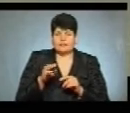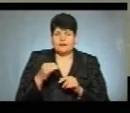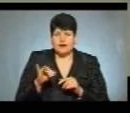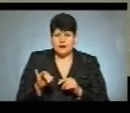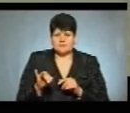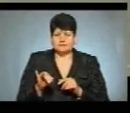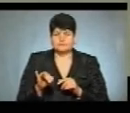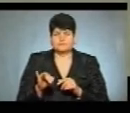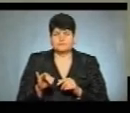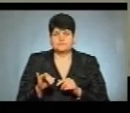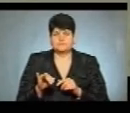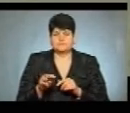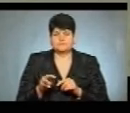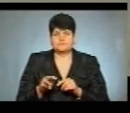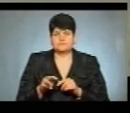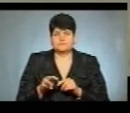сумські політехніки.